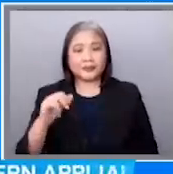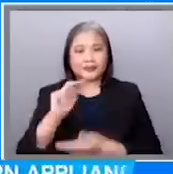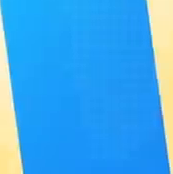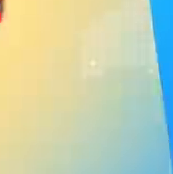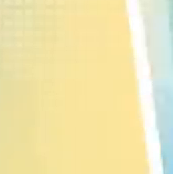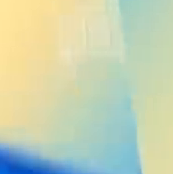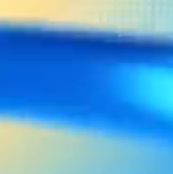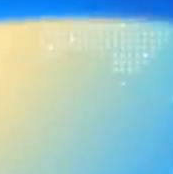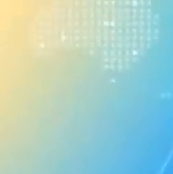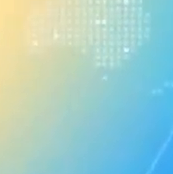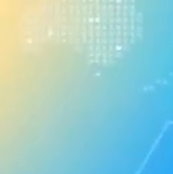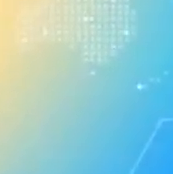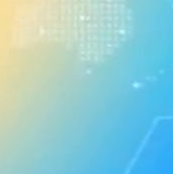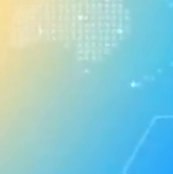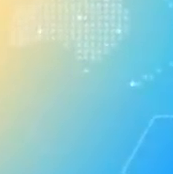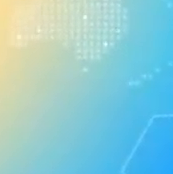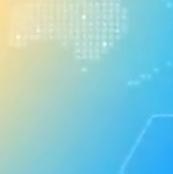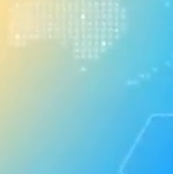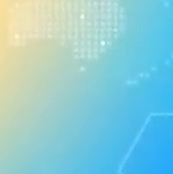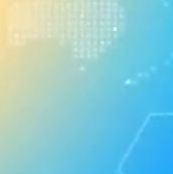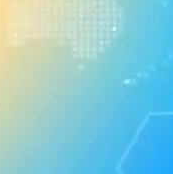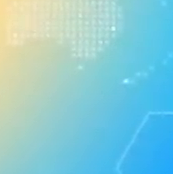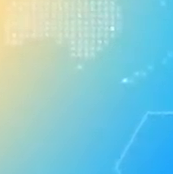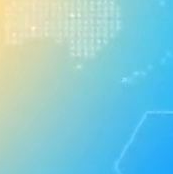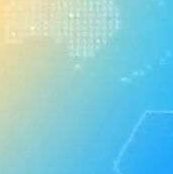Gaston. Chino?